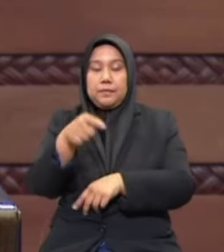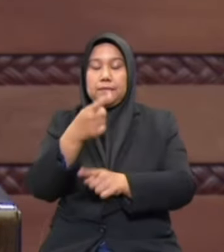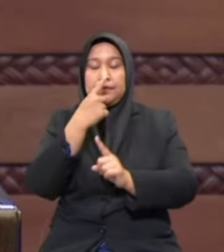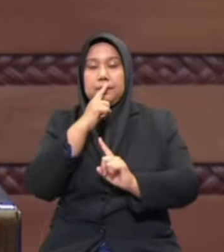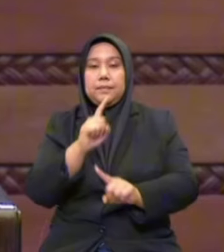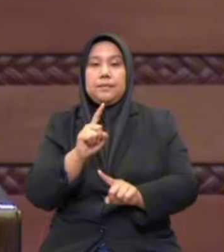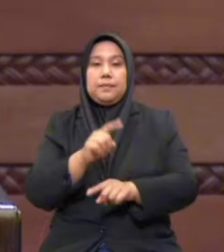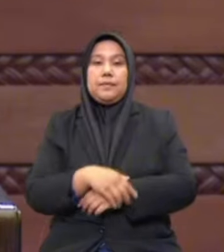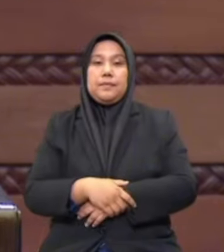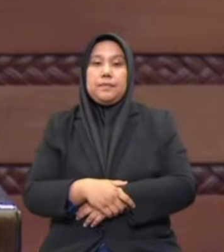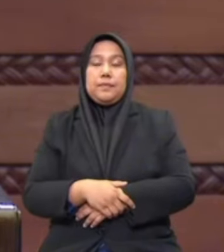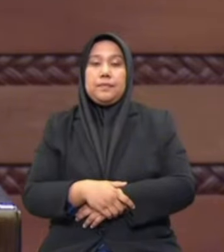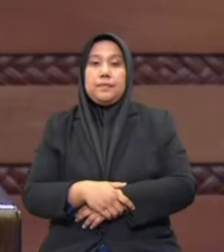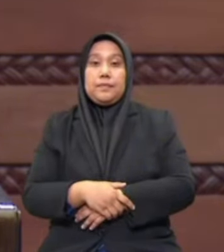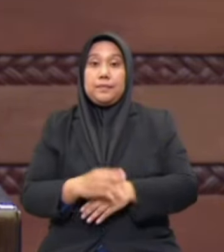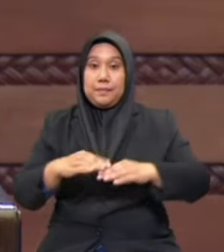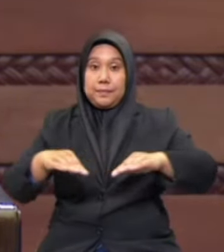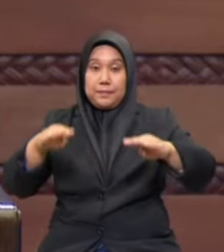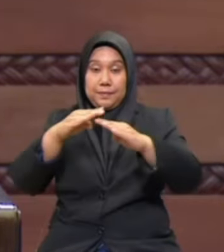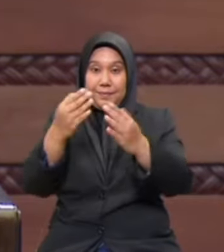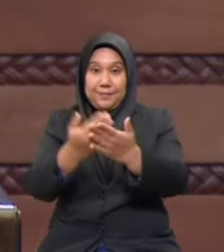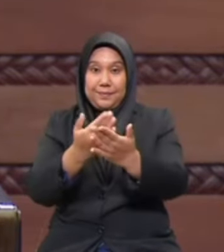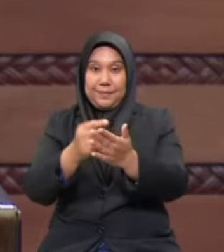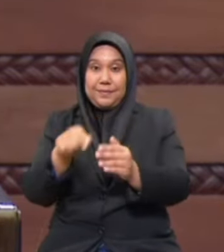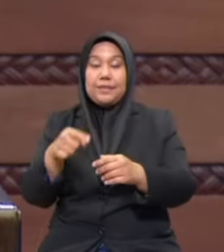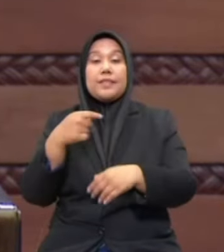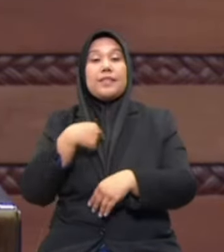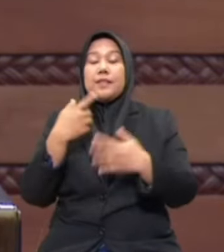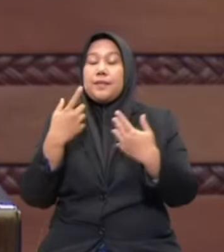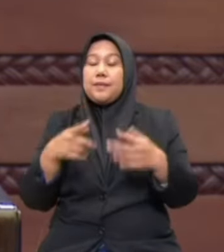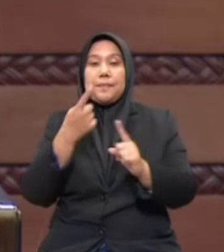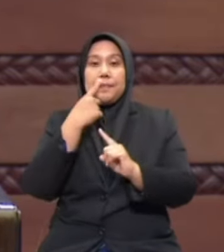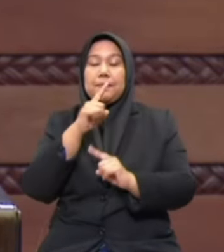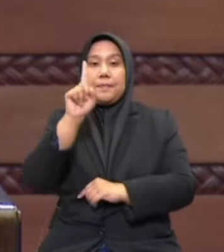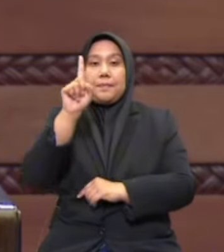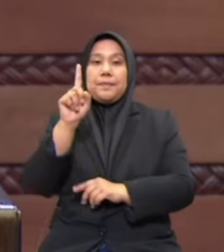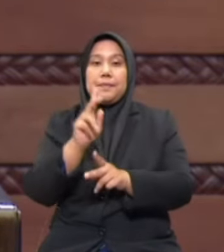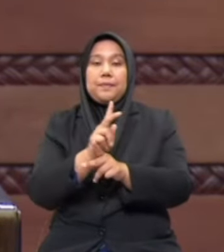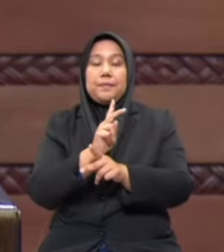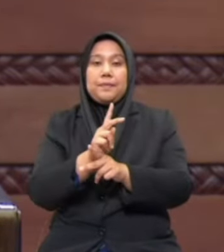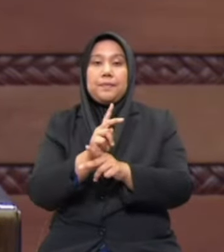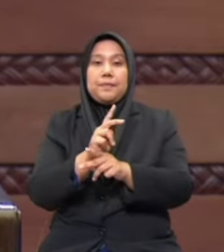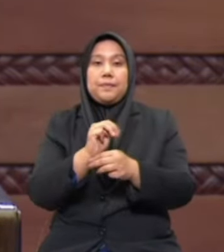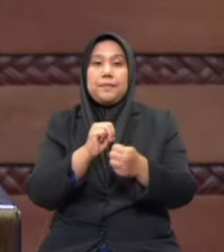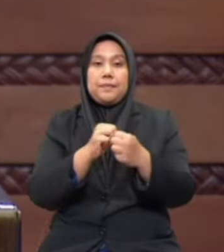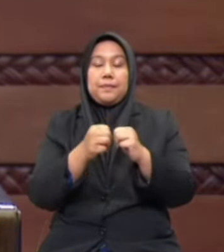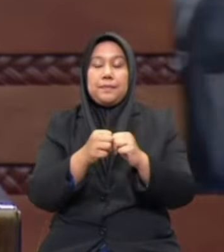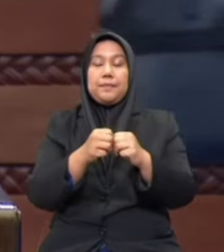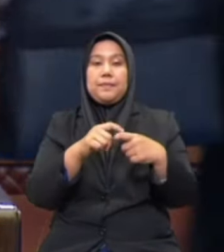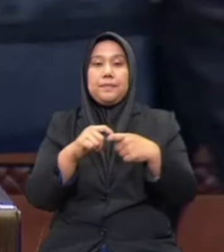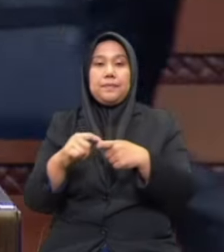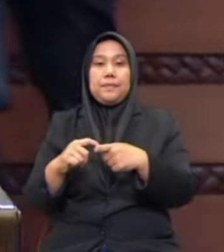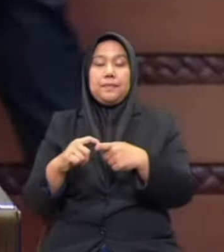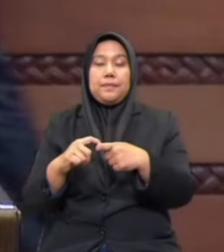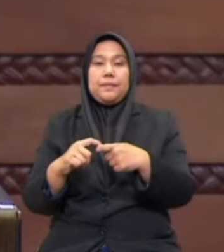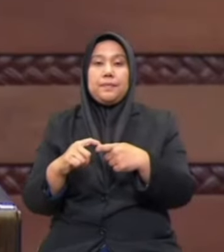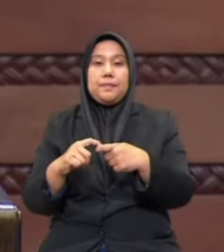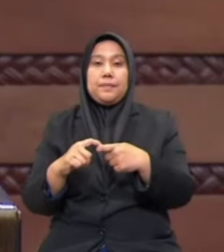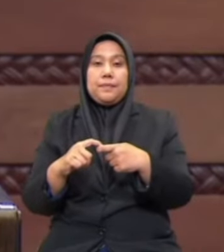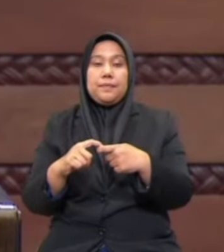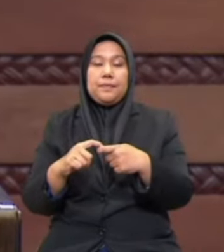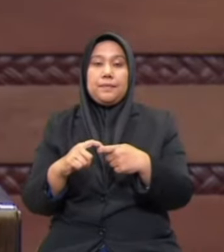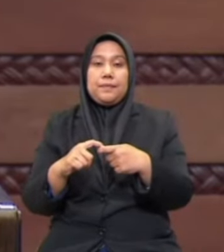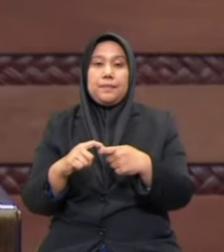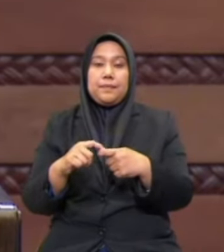ini Dar diberita saya sudah jawab satu kali sudah mengenai isuap ini dan juga dalam ini agen ini